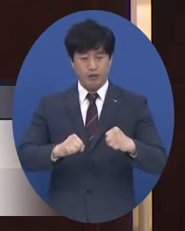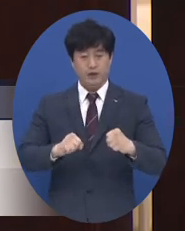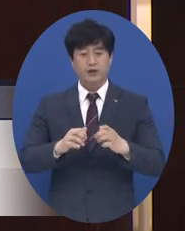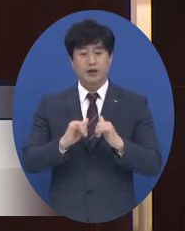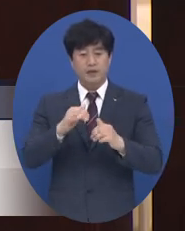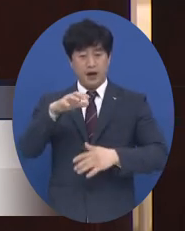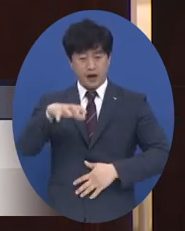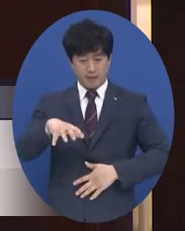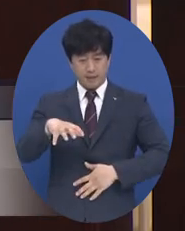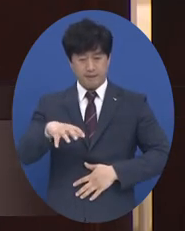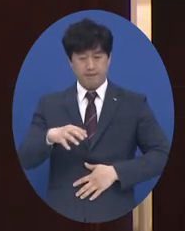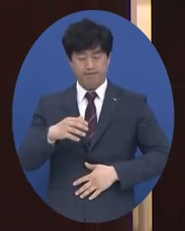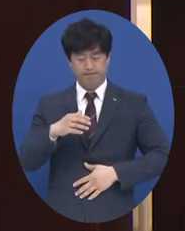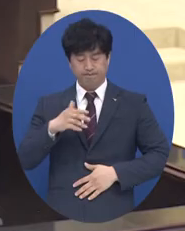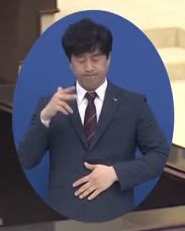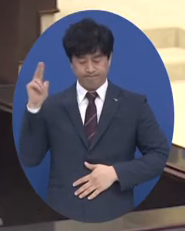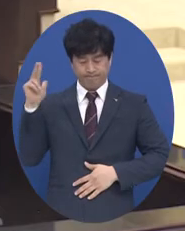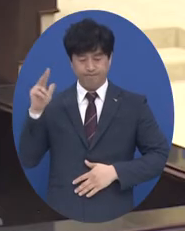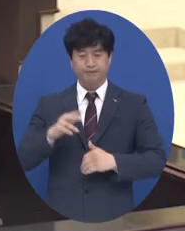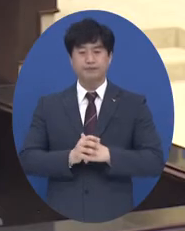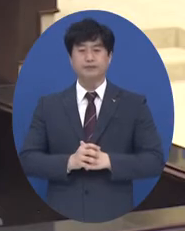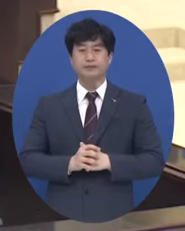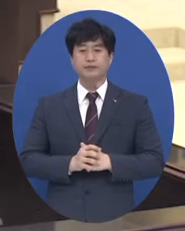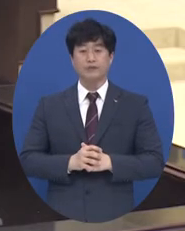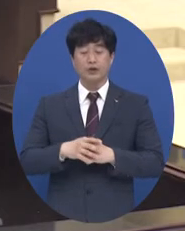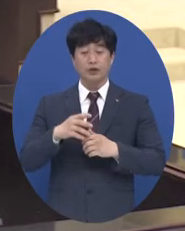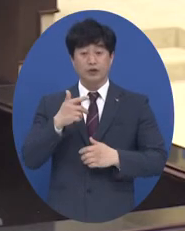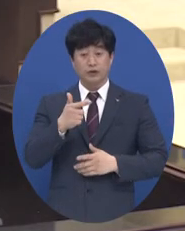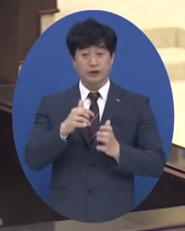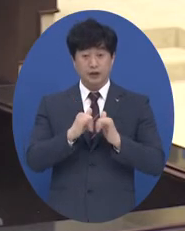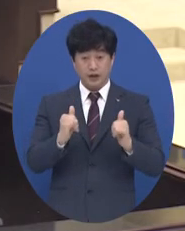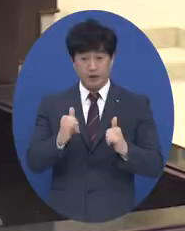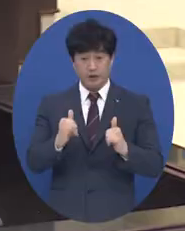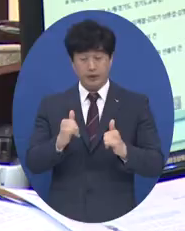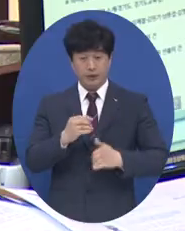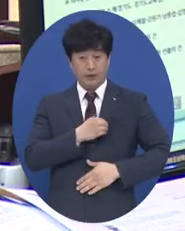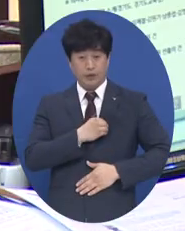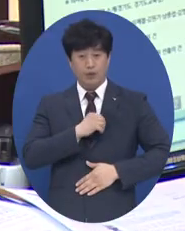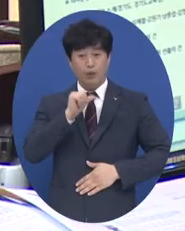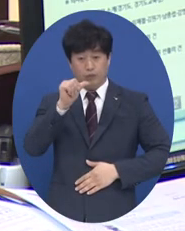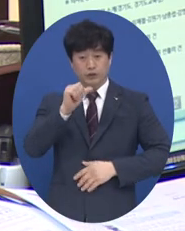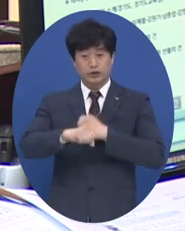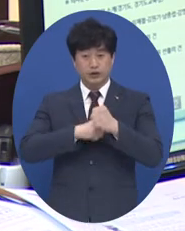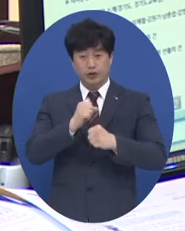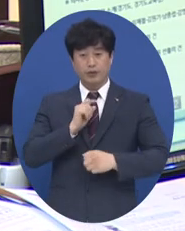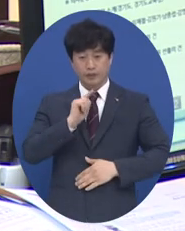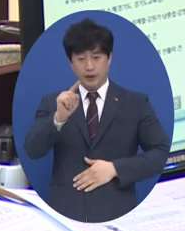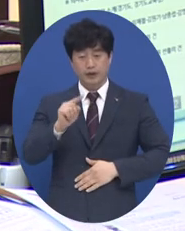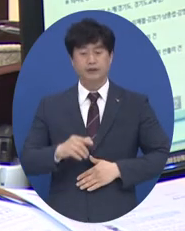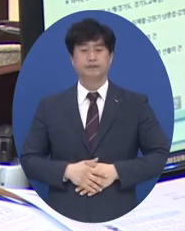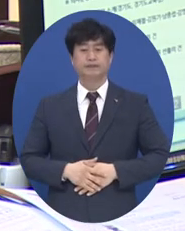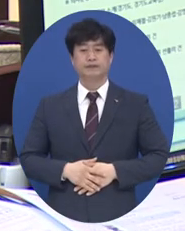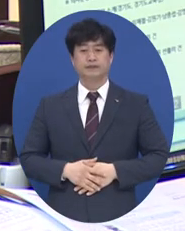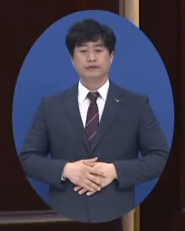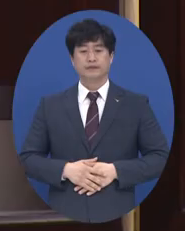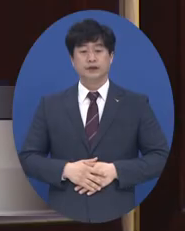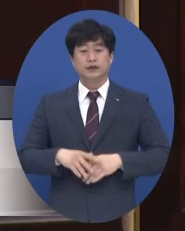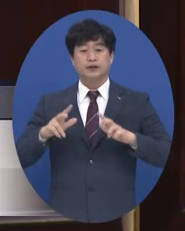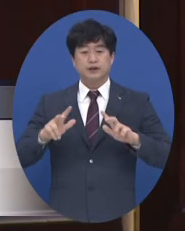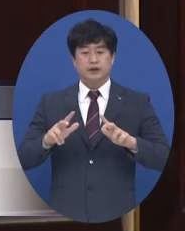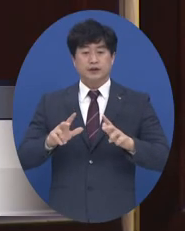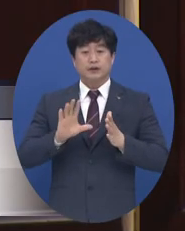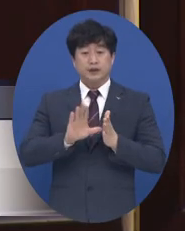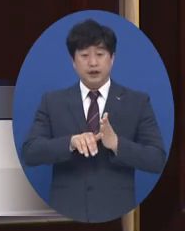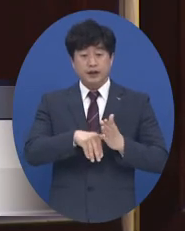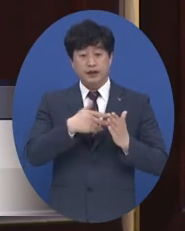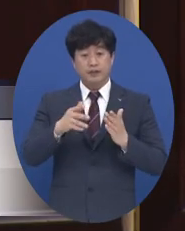엄숙히 손수 합니다 6 명 의 도의원이 5분자유발언 때 섰습니다 이제 11